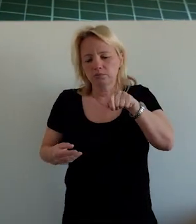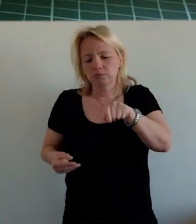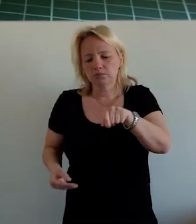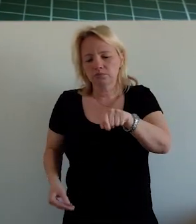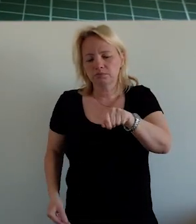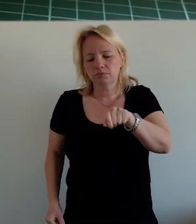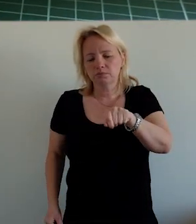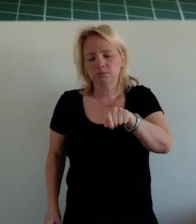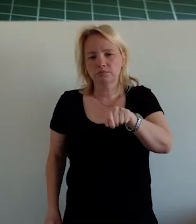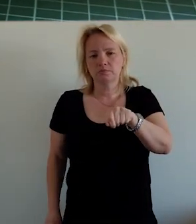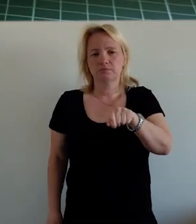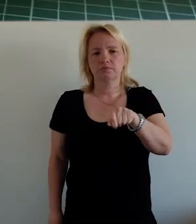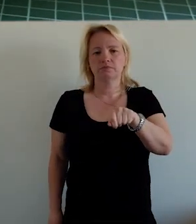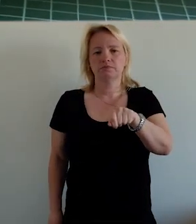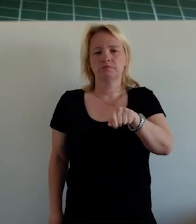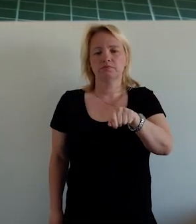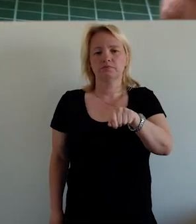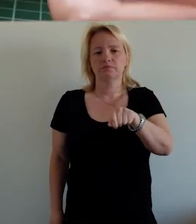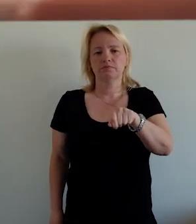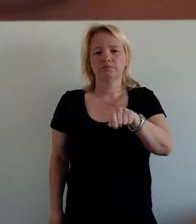Namočíme ho do vosku